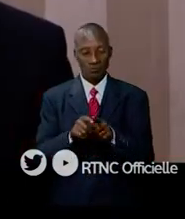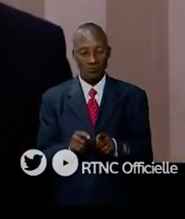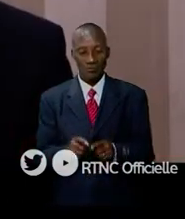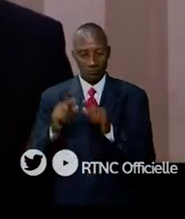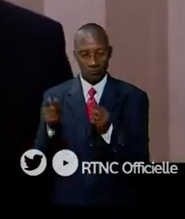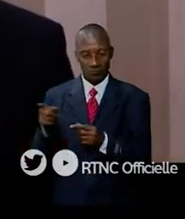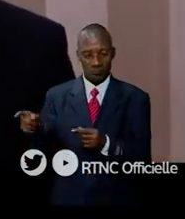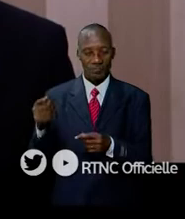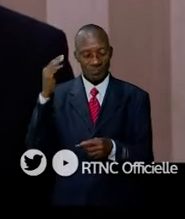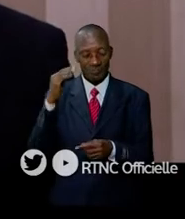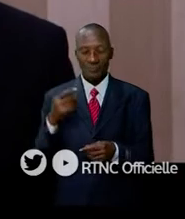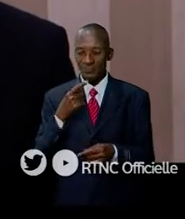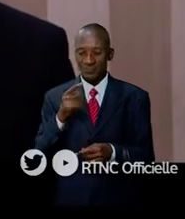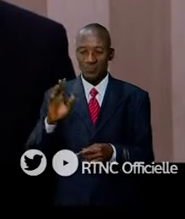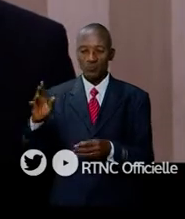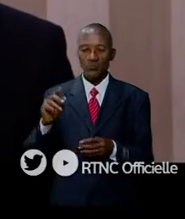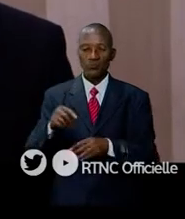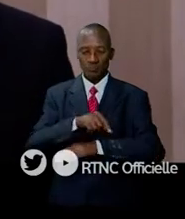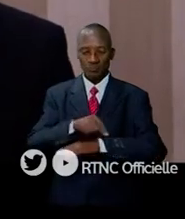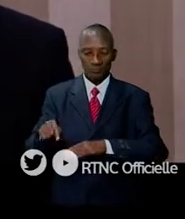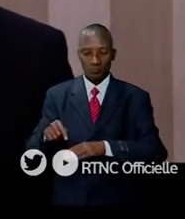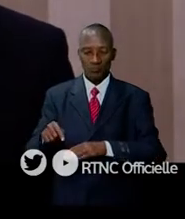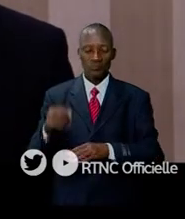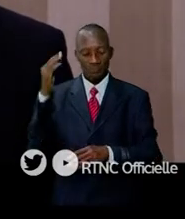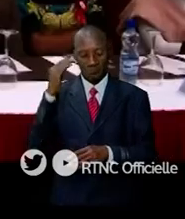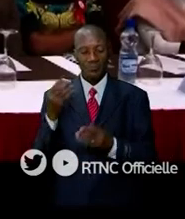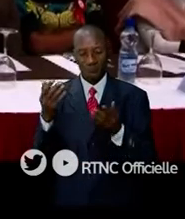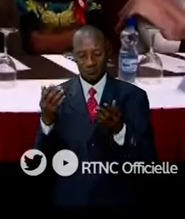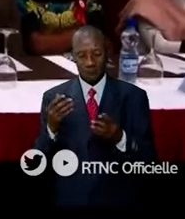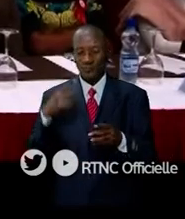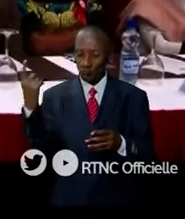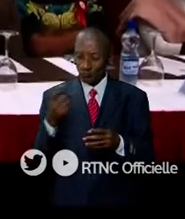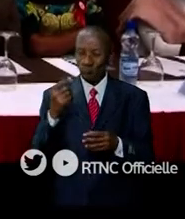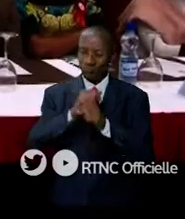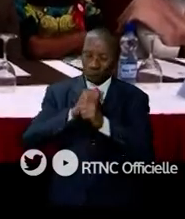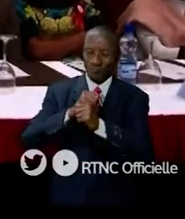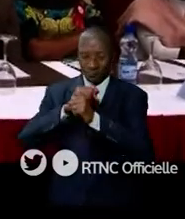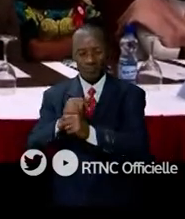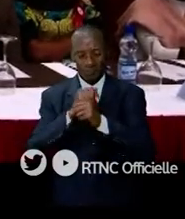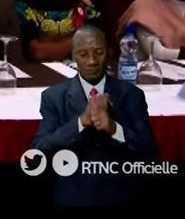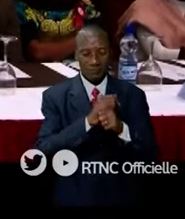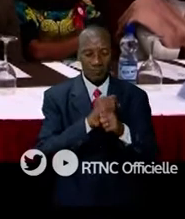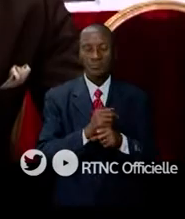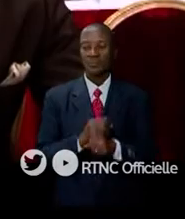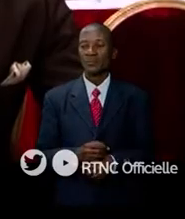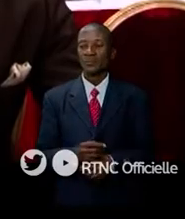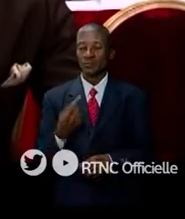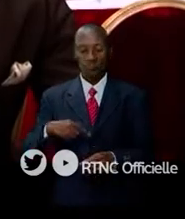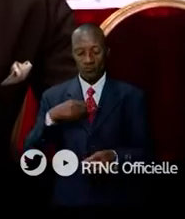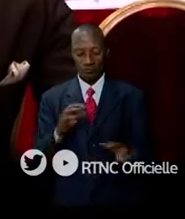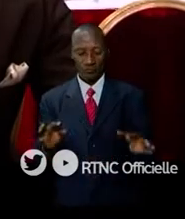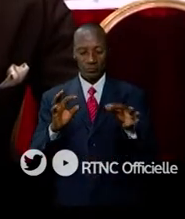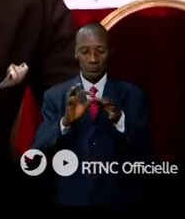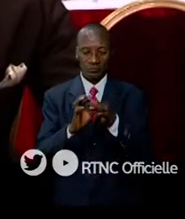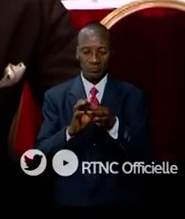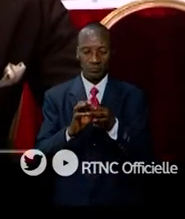son ministère pour mener ces combats. Bien que figurant parmi le premier pays ayant adhéré à la Convention des Nations Unies